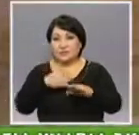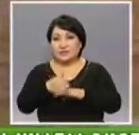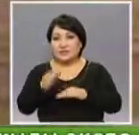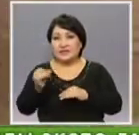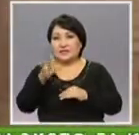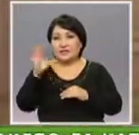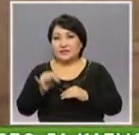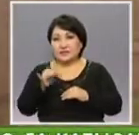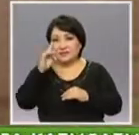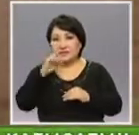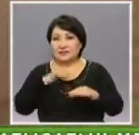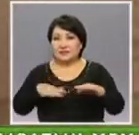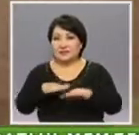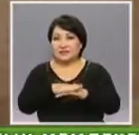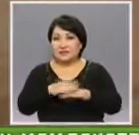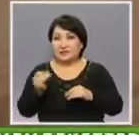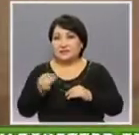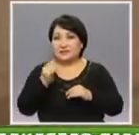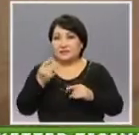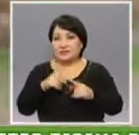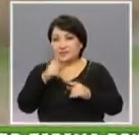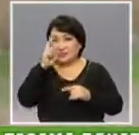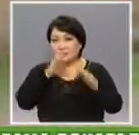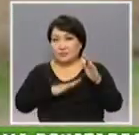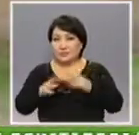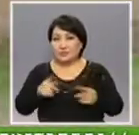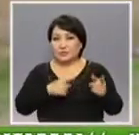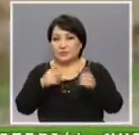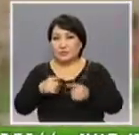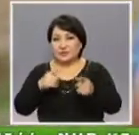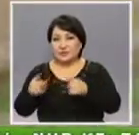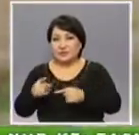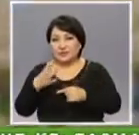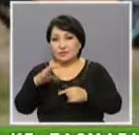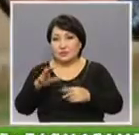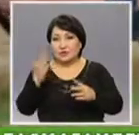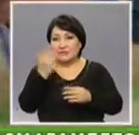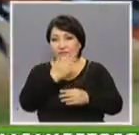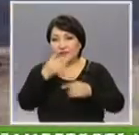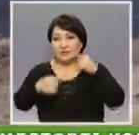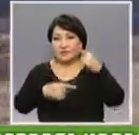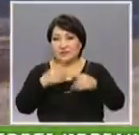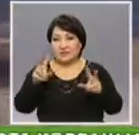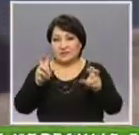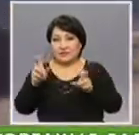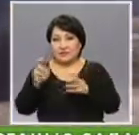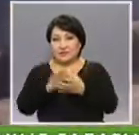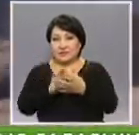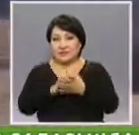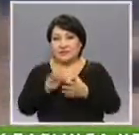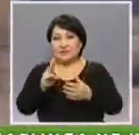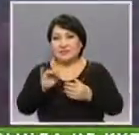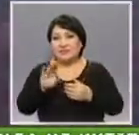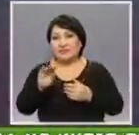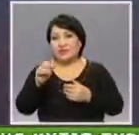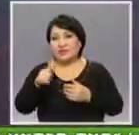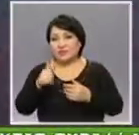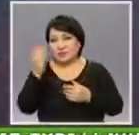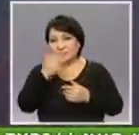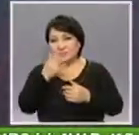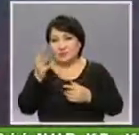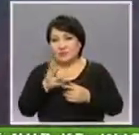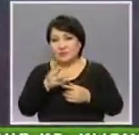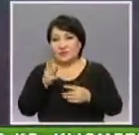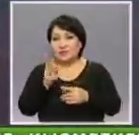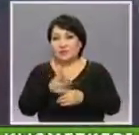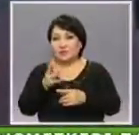Қазақстан қызықтыратын көрінеді. Біздің елімізбен көшпенділер жау жүрек мың бала фильмдер арқылы танысқан Нина Ванг осы кинокартиналар түсірілген жерге